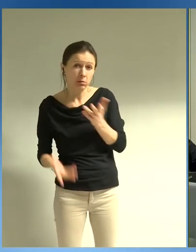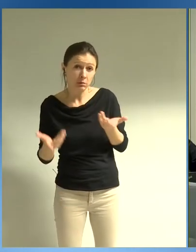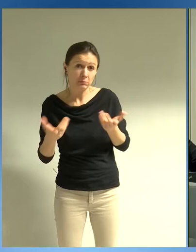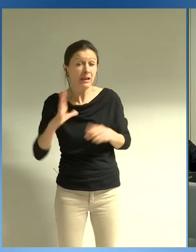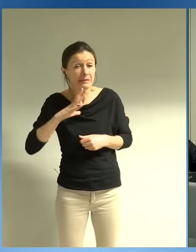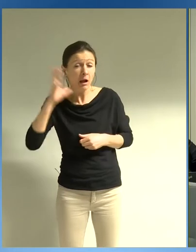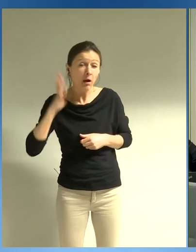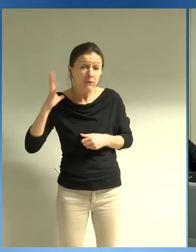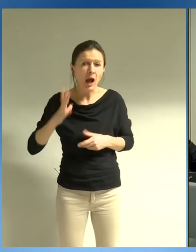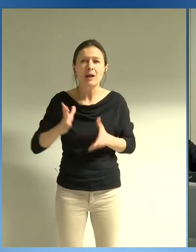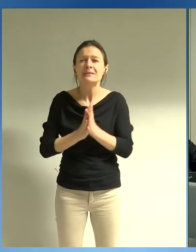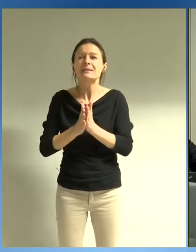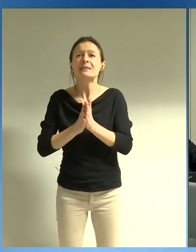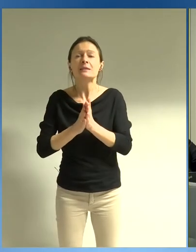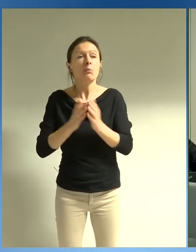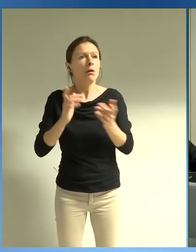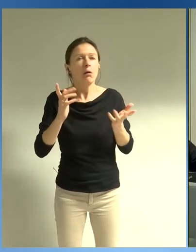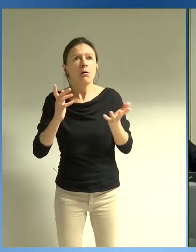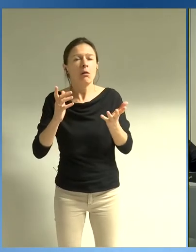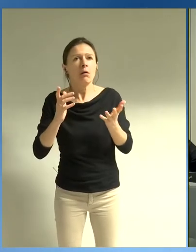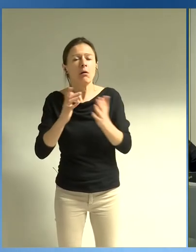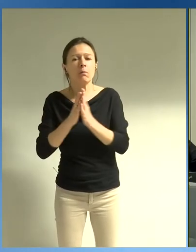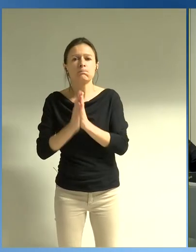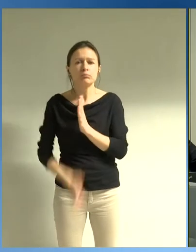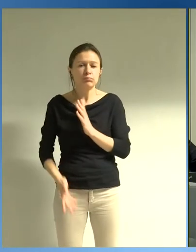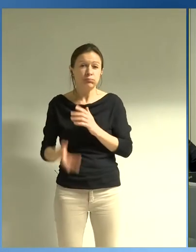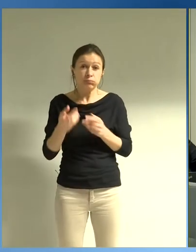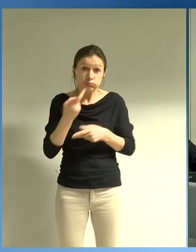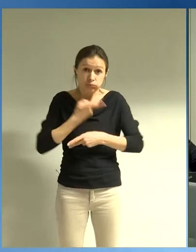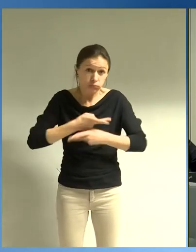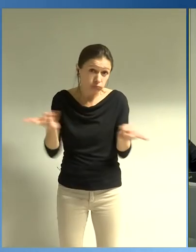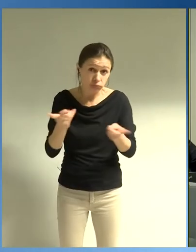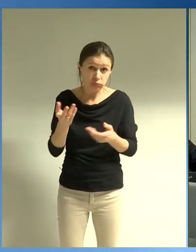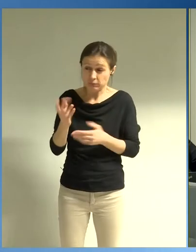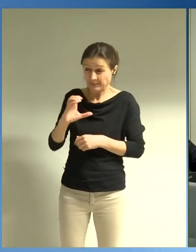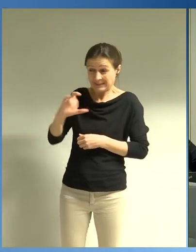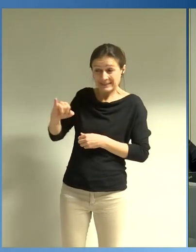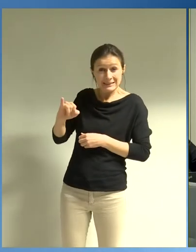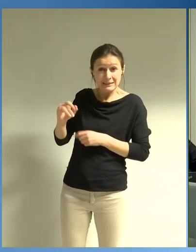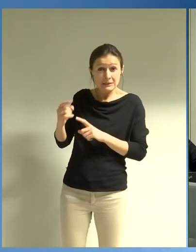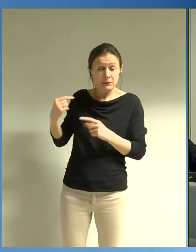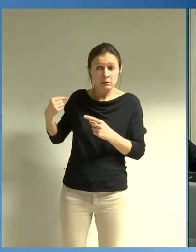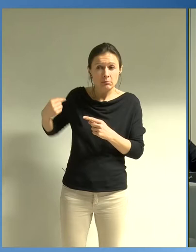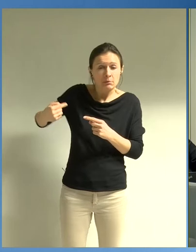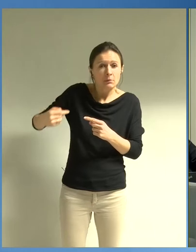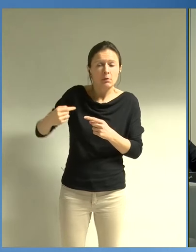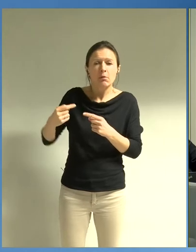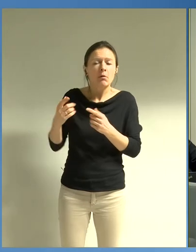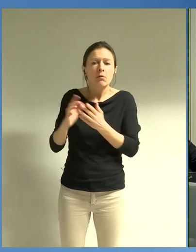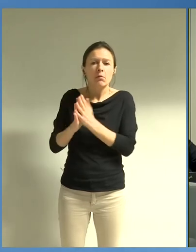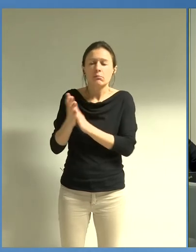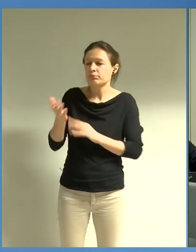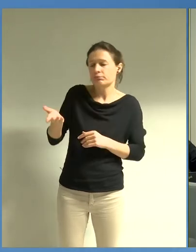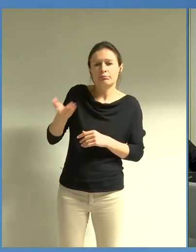autant dire tout de suite ce fiasco aurait pu être donc encore plus important sans l'implication donc et